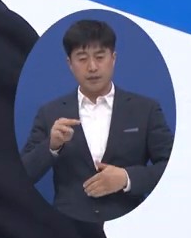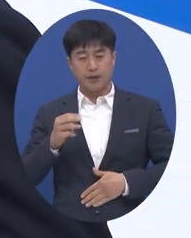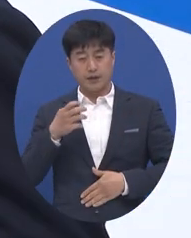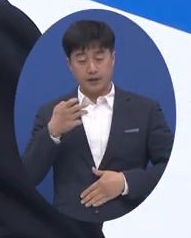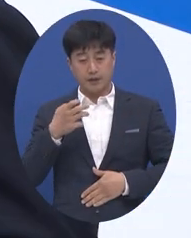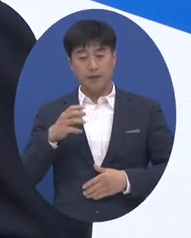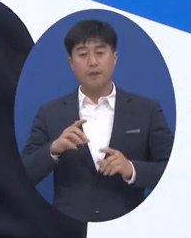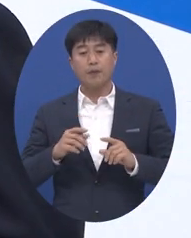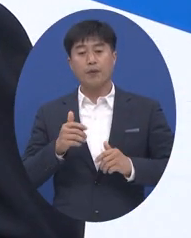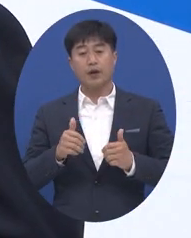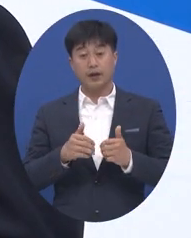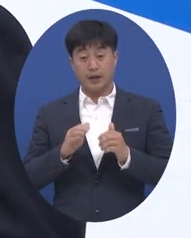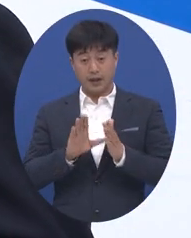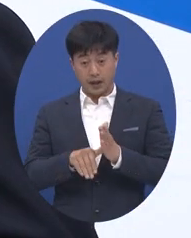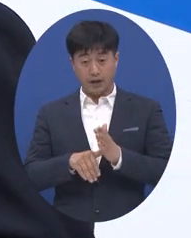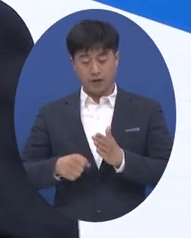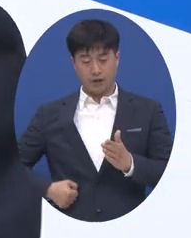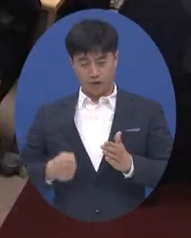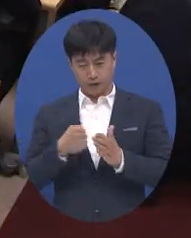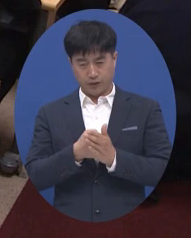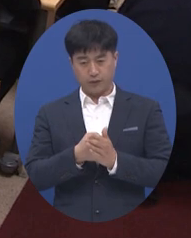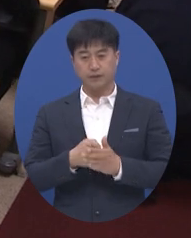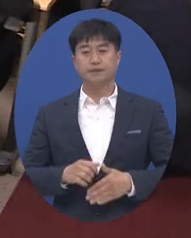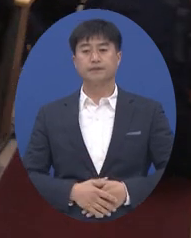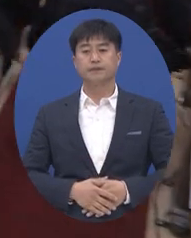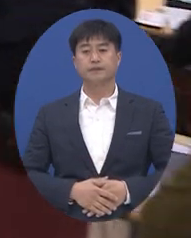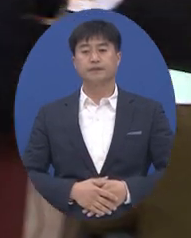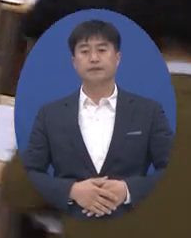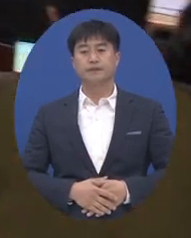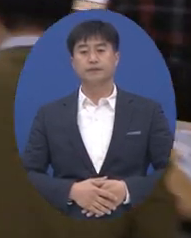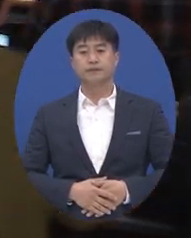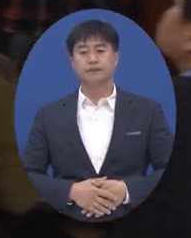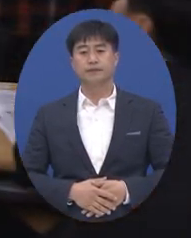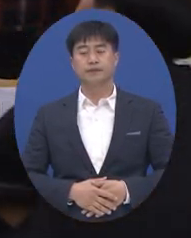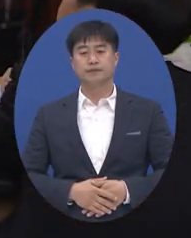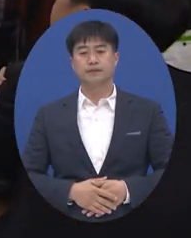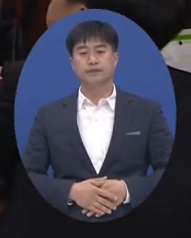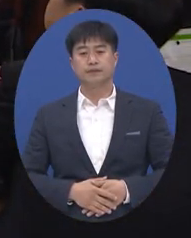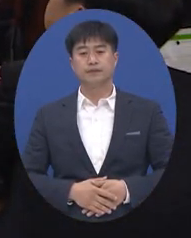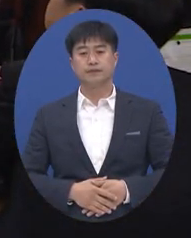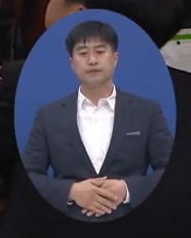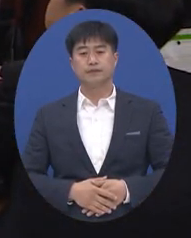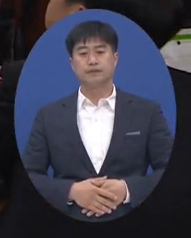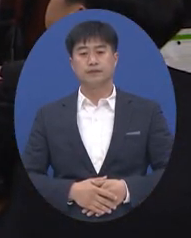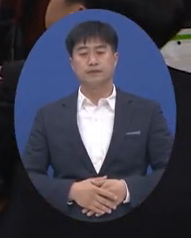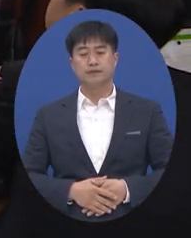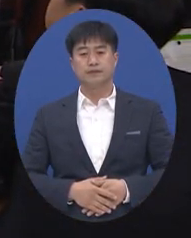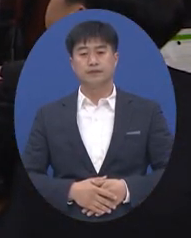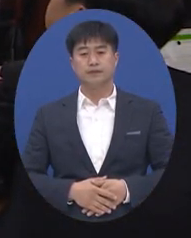정례회에서 심의를 거쳐 확정될 예정입니다. 경기CTV 최창순입니다.